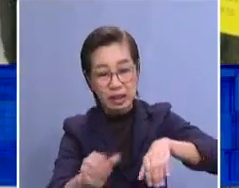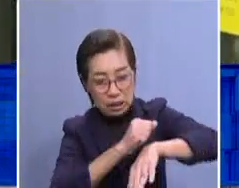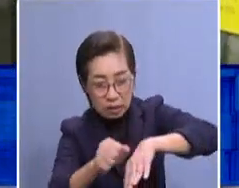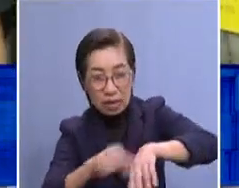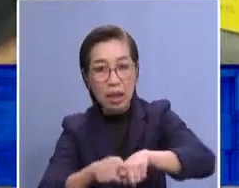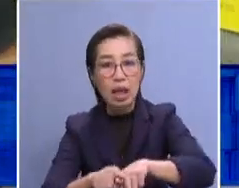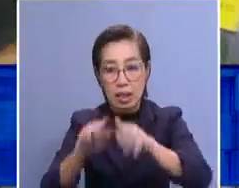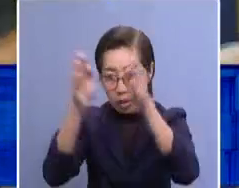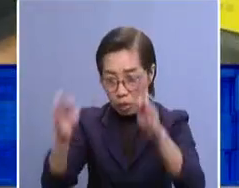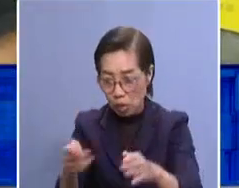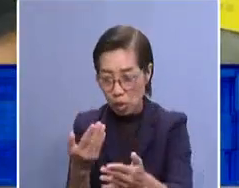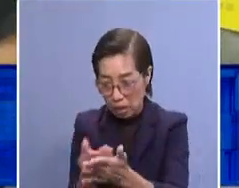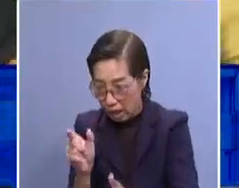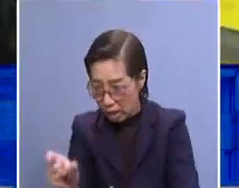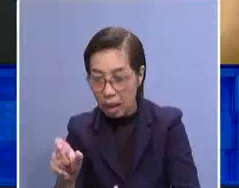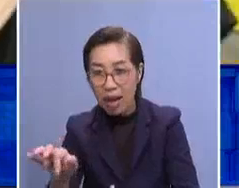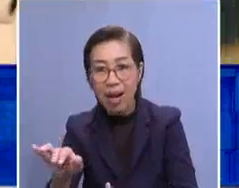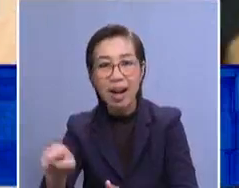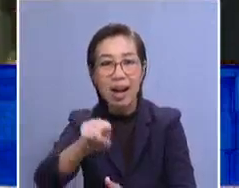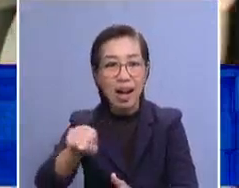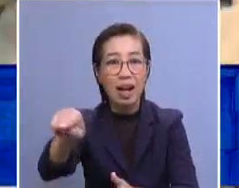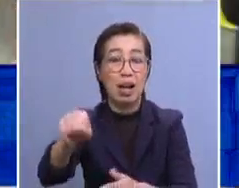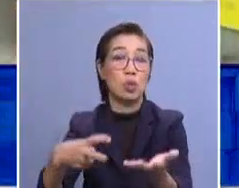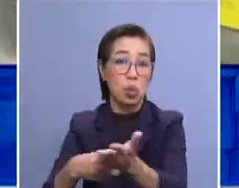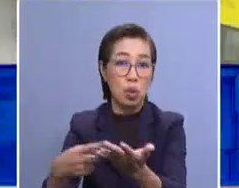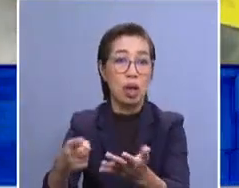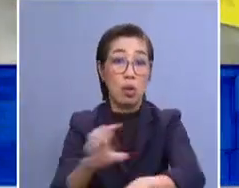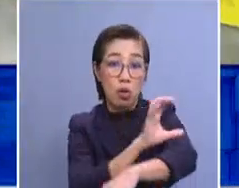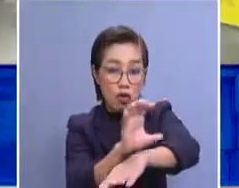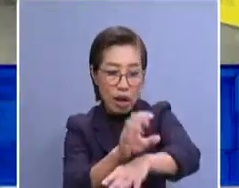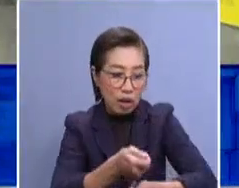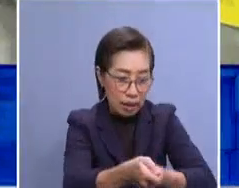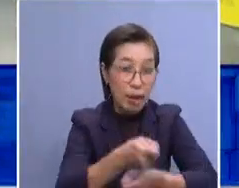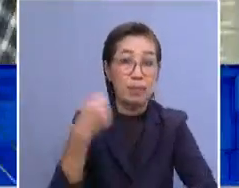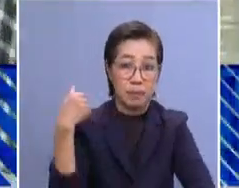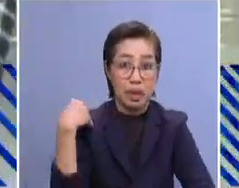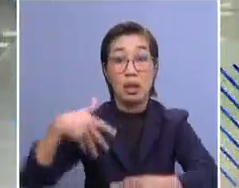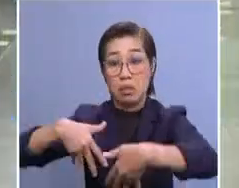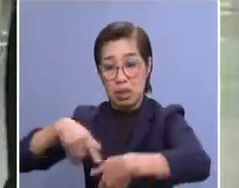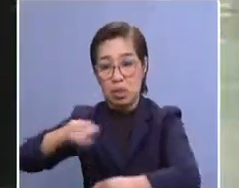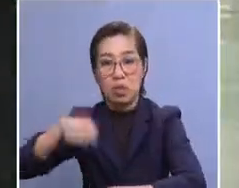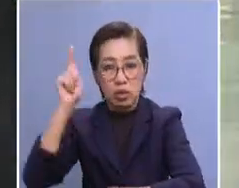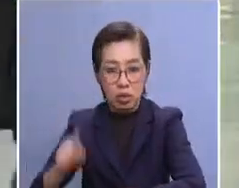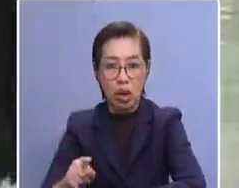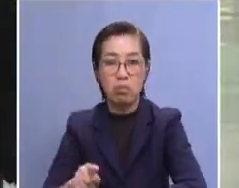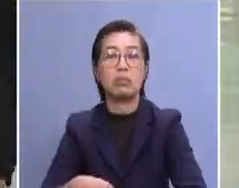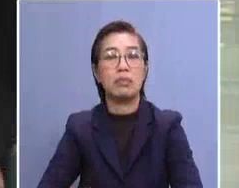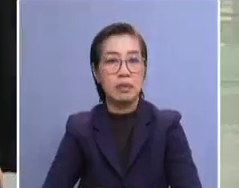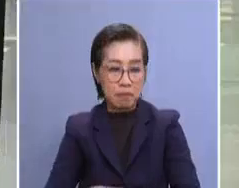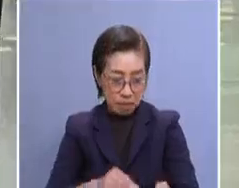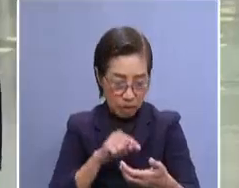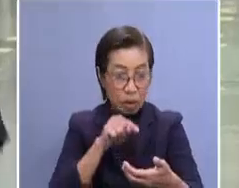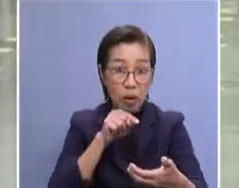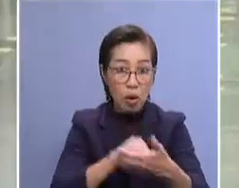เครื่องออกเหรียญอัตโนมัติแล้วก็ทำความสะอาดขบวนรถไฟทุกขบวนเลยค่ะขอความร่วมมือให้ผู้โดยสารสแกนคิวอาร์โค้ดไทยชนะกัน